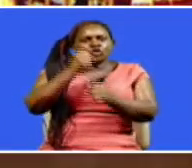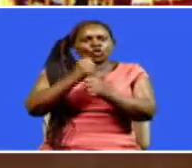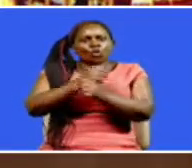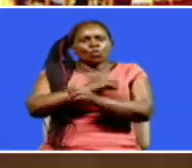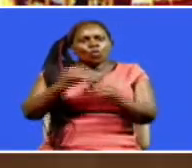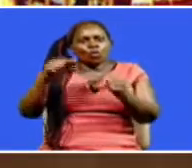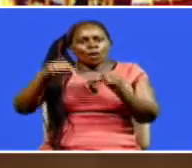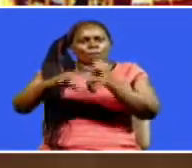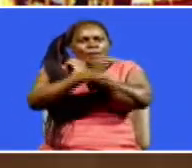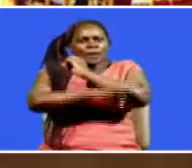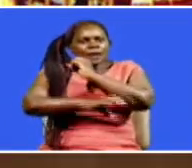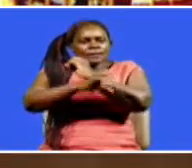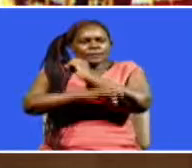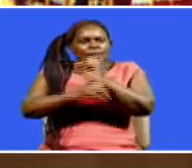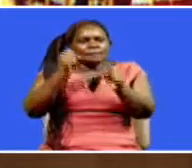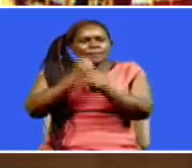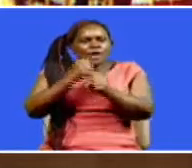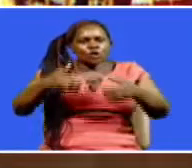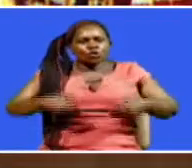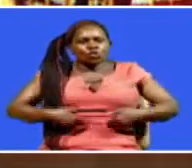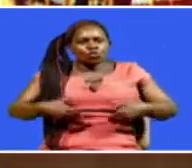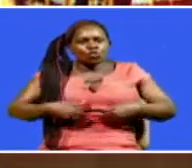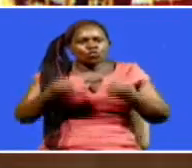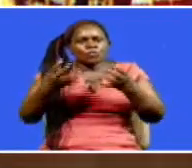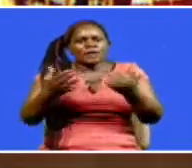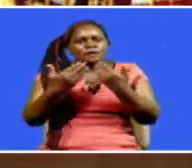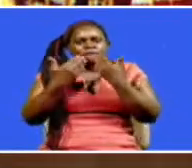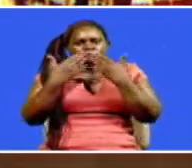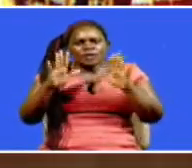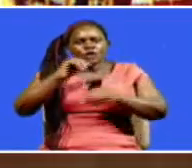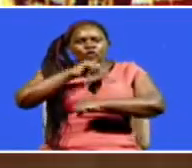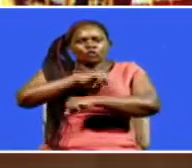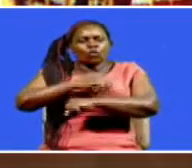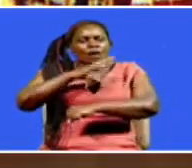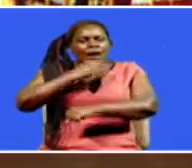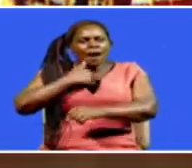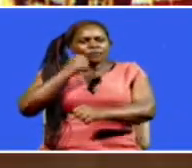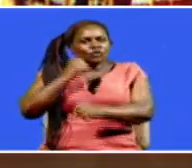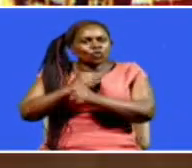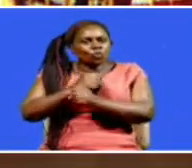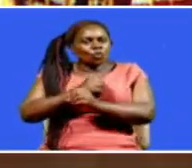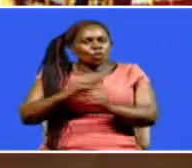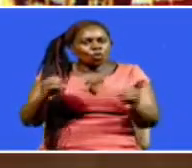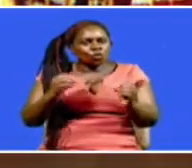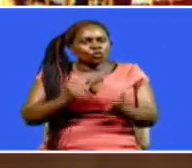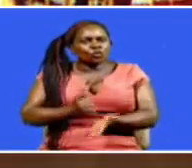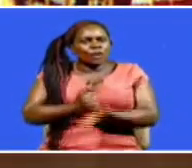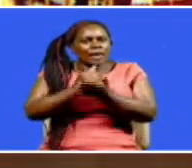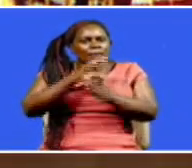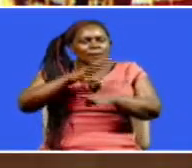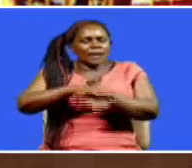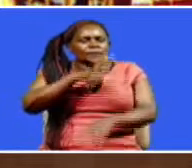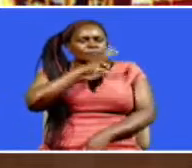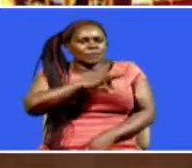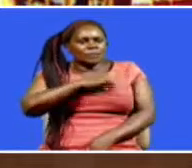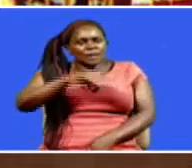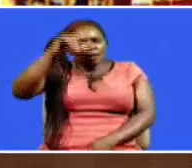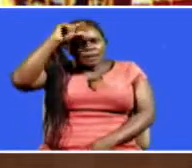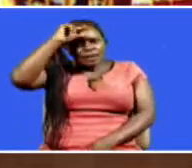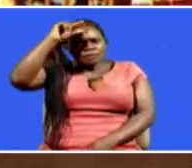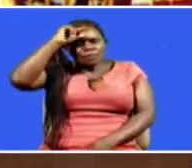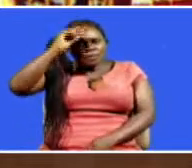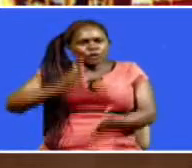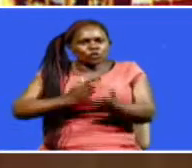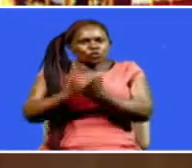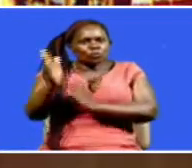hapa nchini, hali ambayo inaolazimu vijana wengi ambao waliomaliza shule kukosa fursa za ajira kuwasaidia kupata pato. Serikali